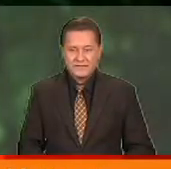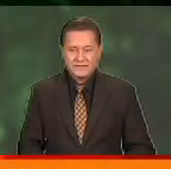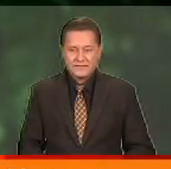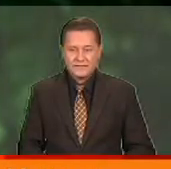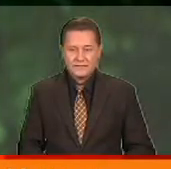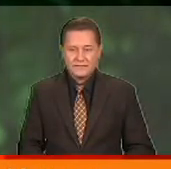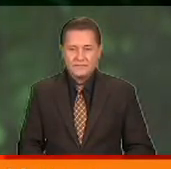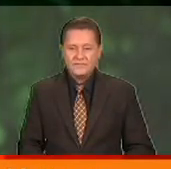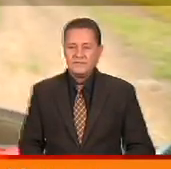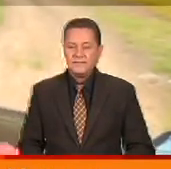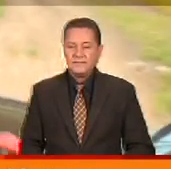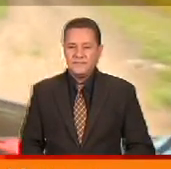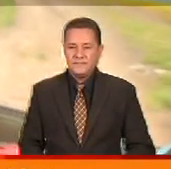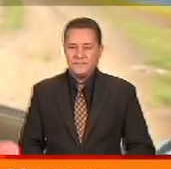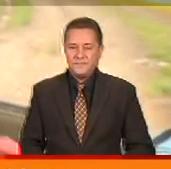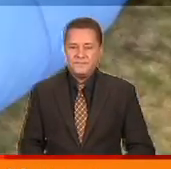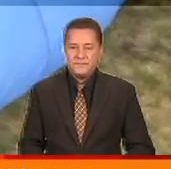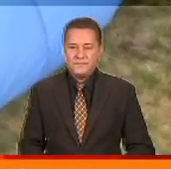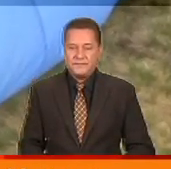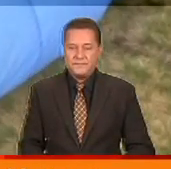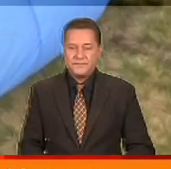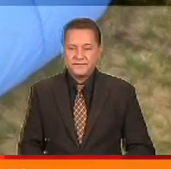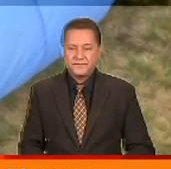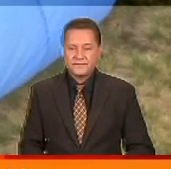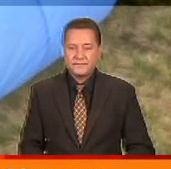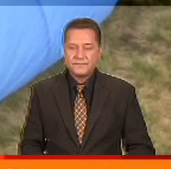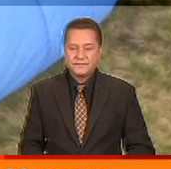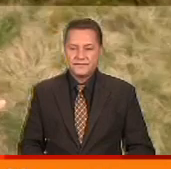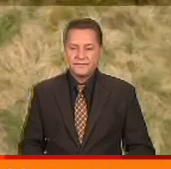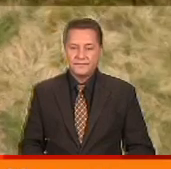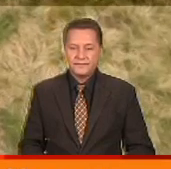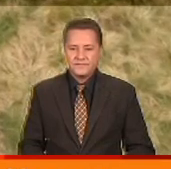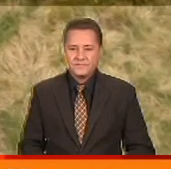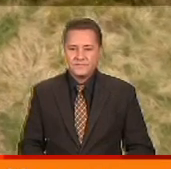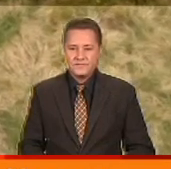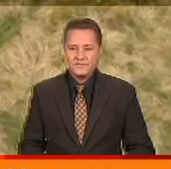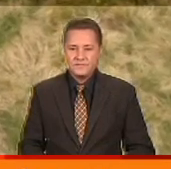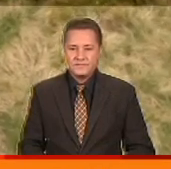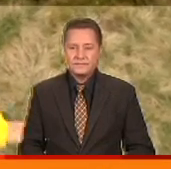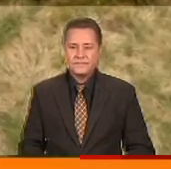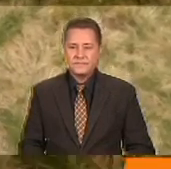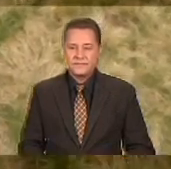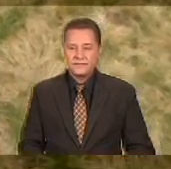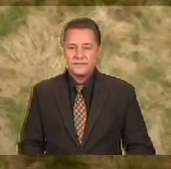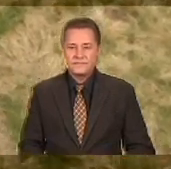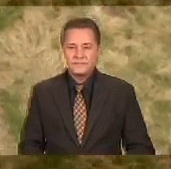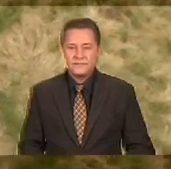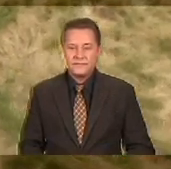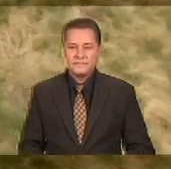Олена Лунькова, Віталій Тікач, Олексій Синельников та Сергій Сивко. Програма «Вікна». СТБ. Все.